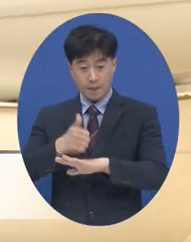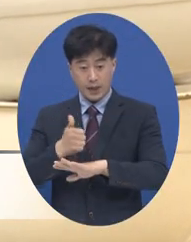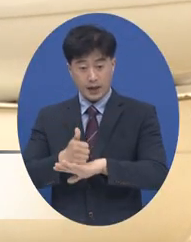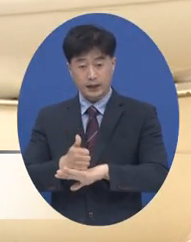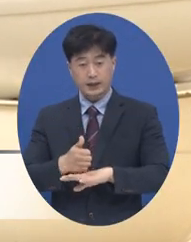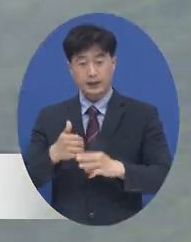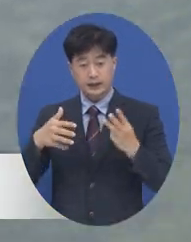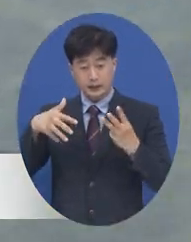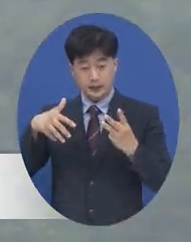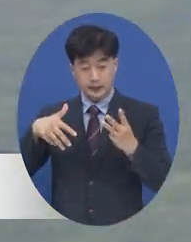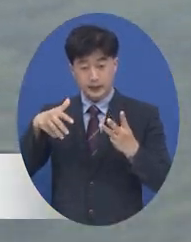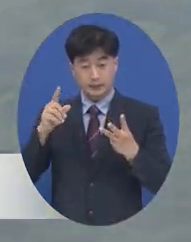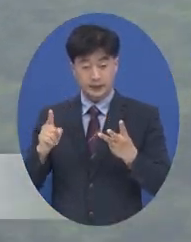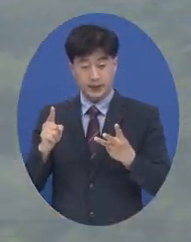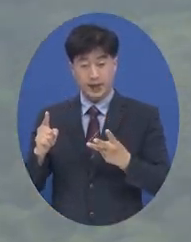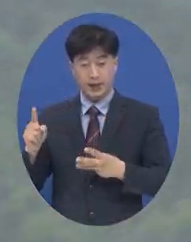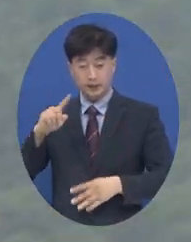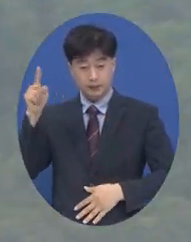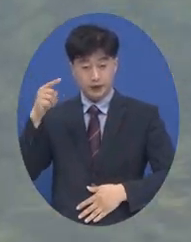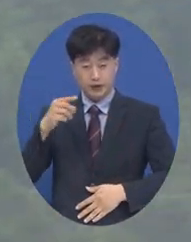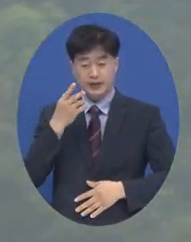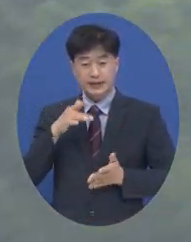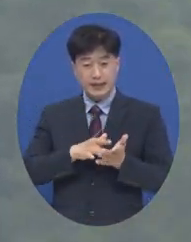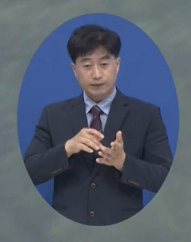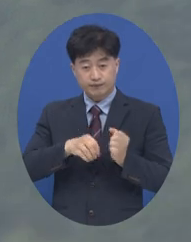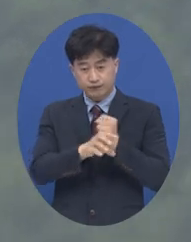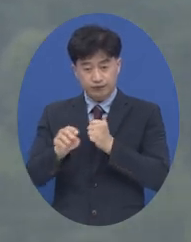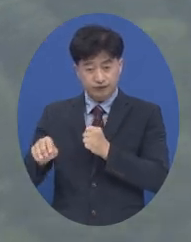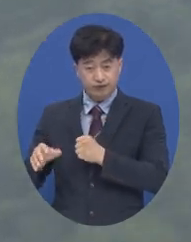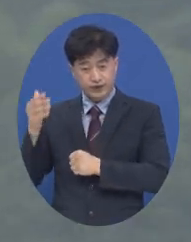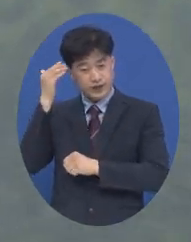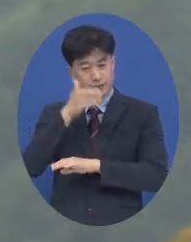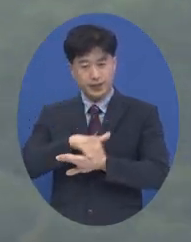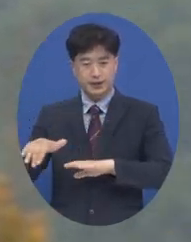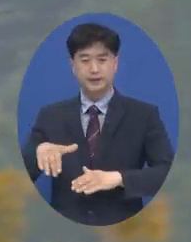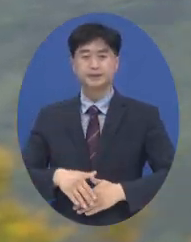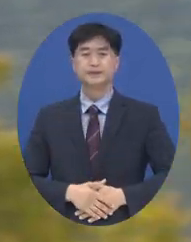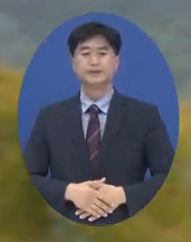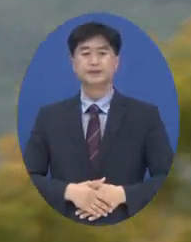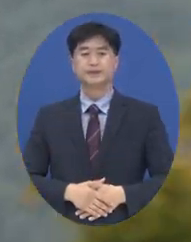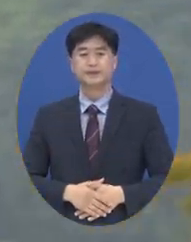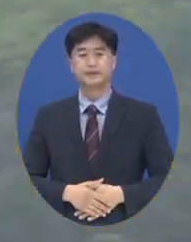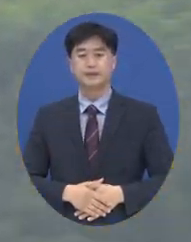말 3차 항공방제를 추진할 계획입니다. 경기지TV 김태희입니다.